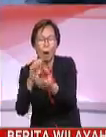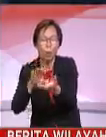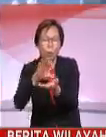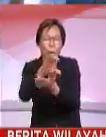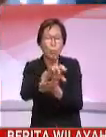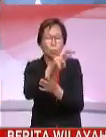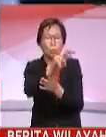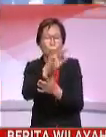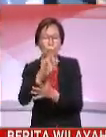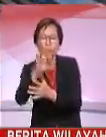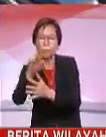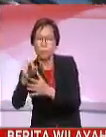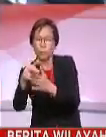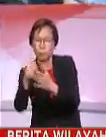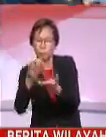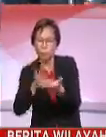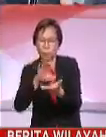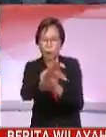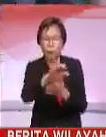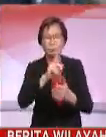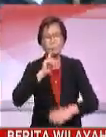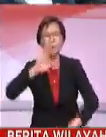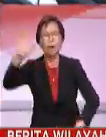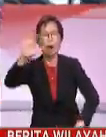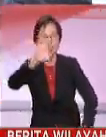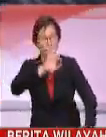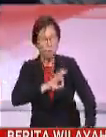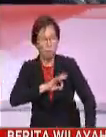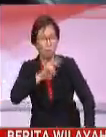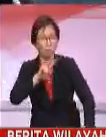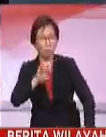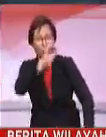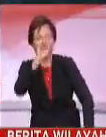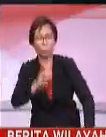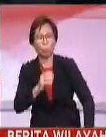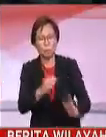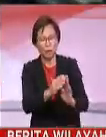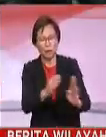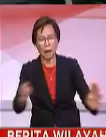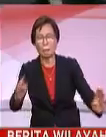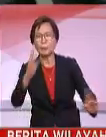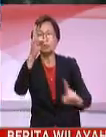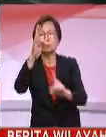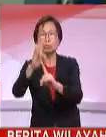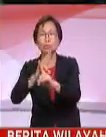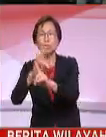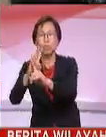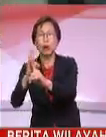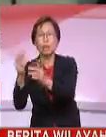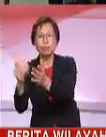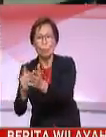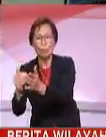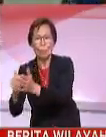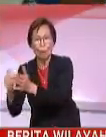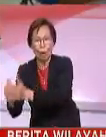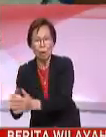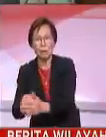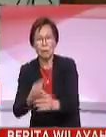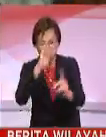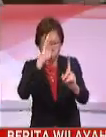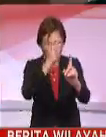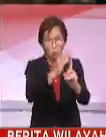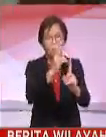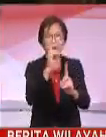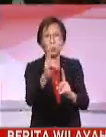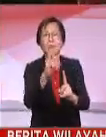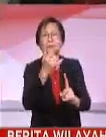sejumlah RM26,000 dengan menjanjikan pulangan 20% selama 7 bulan berturut-turut. Bagi pertuduhan kedua, kesalahan